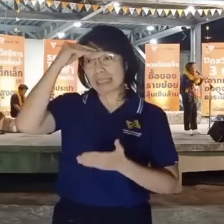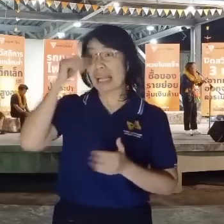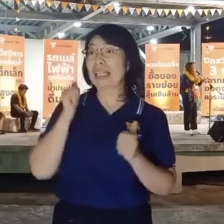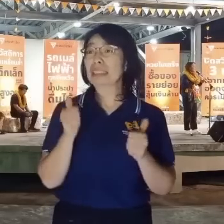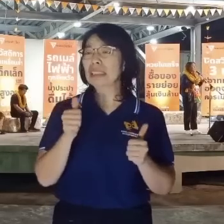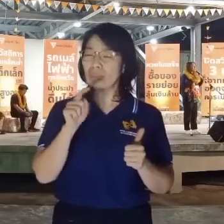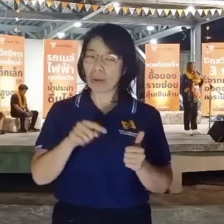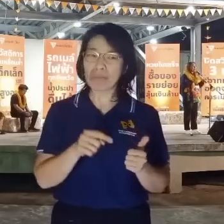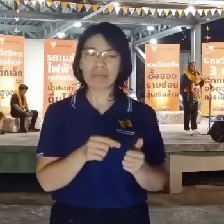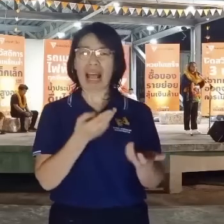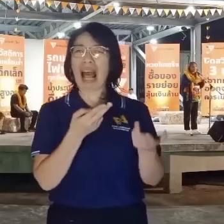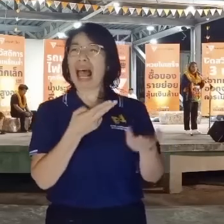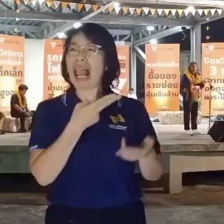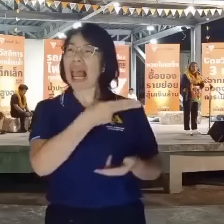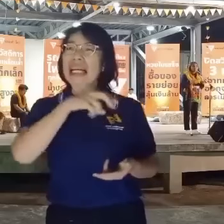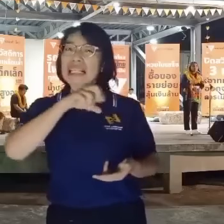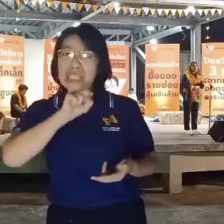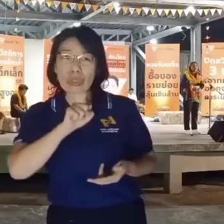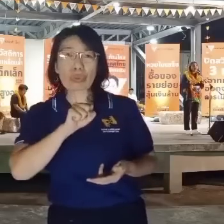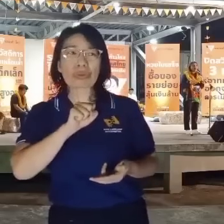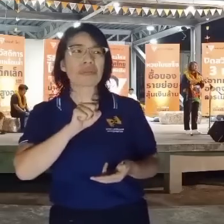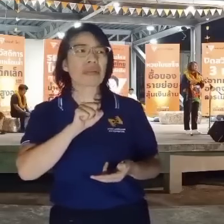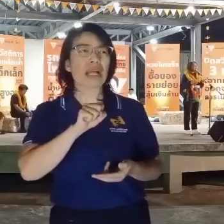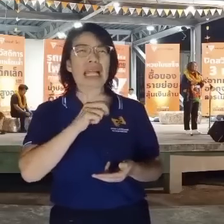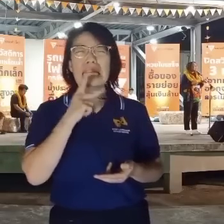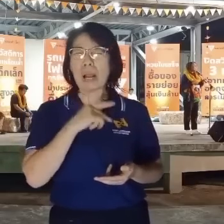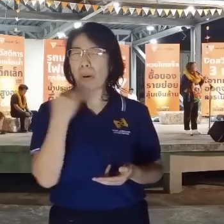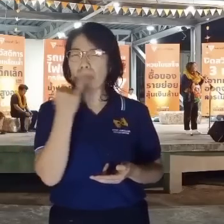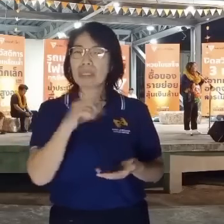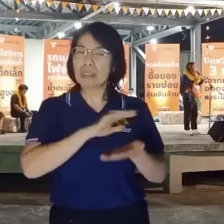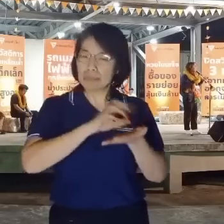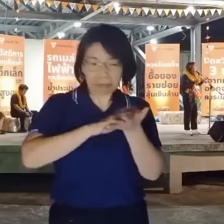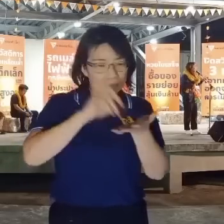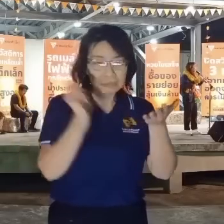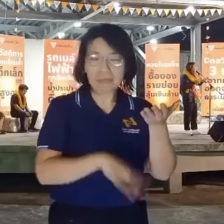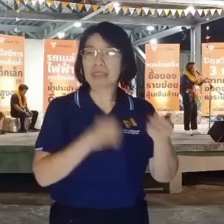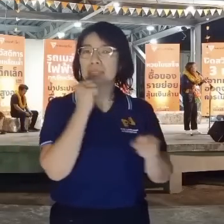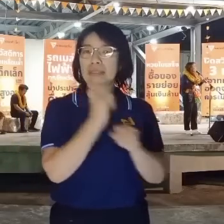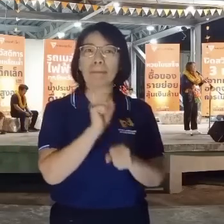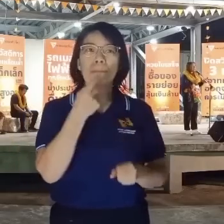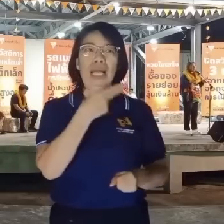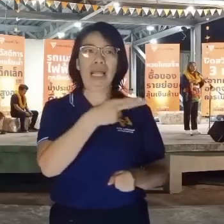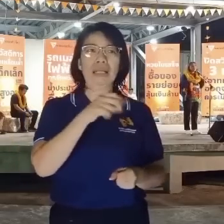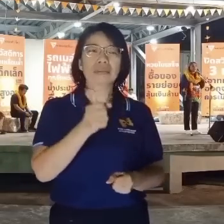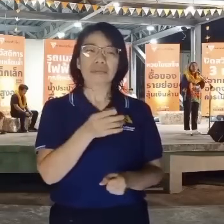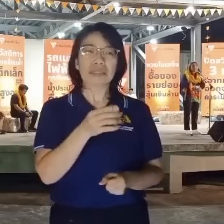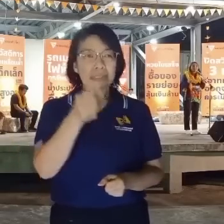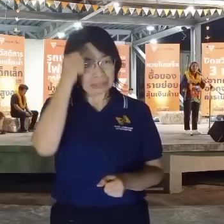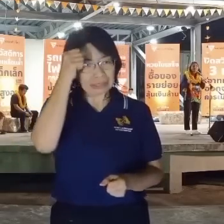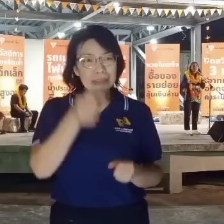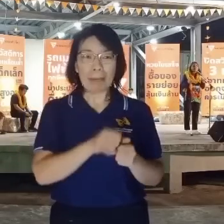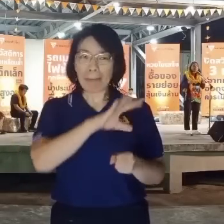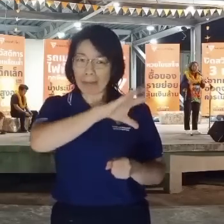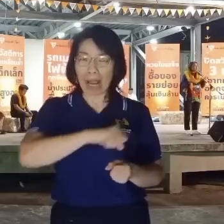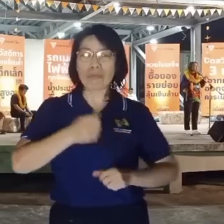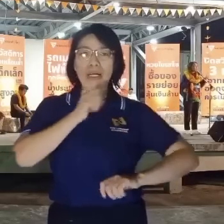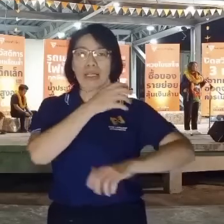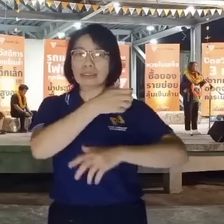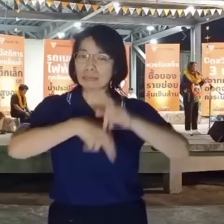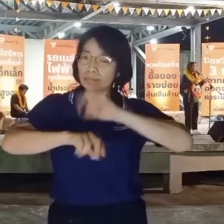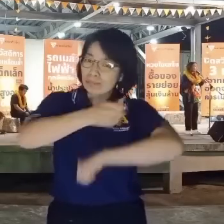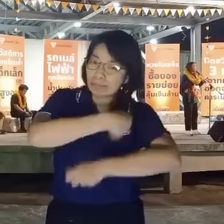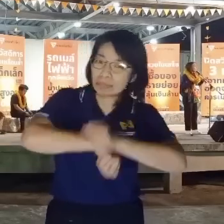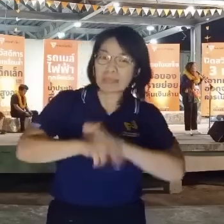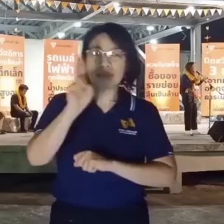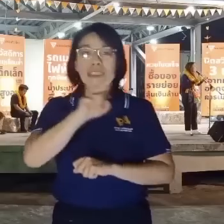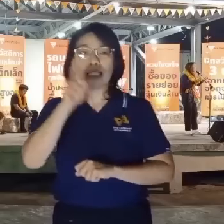รื้อหลักสูตรสร้างหลักสูตรใหม่ขึ้นมาที่ไม่ใช่เพียงแค่การท่องจำแต่ต้องใช้ได้จริงเราต้องคื